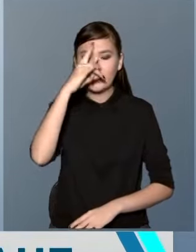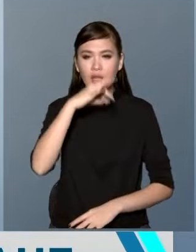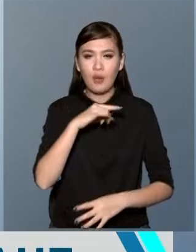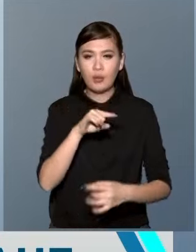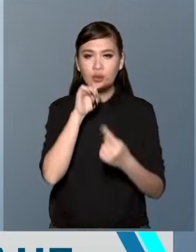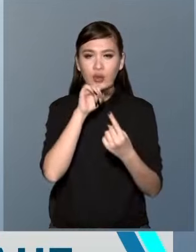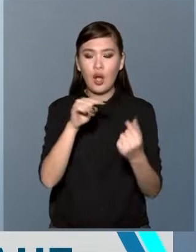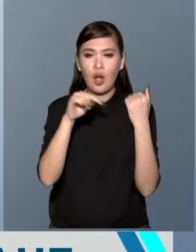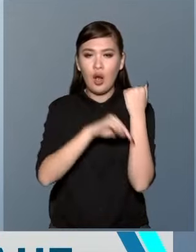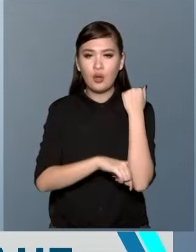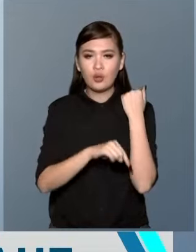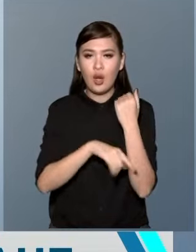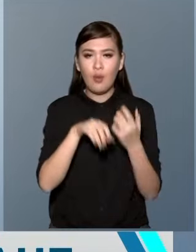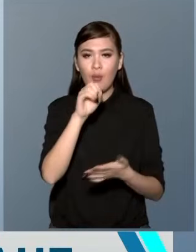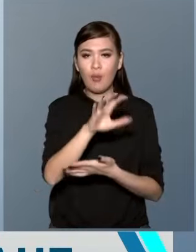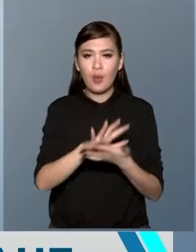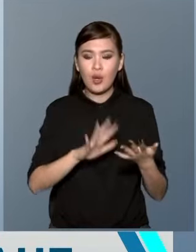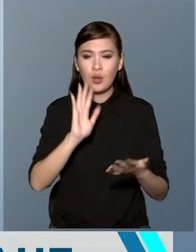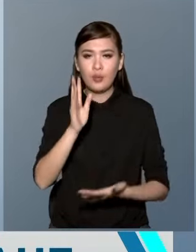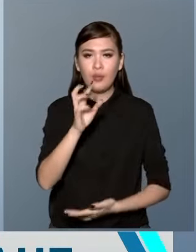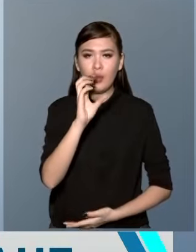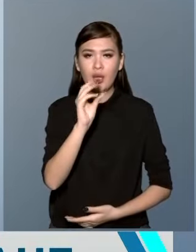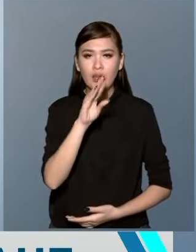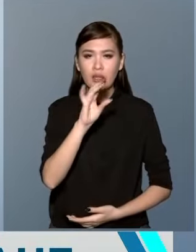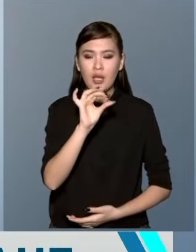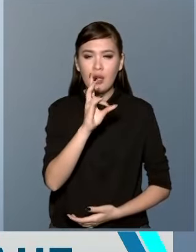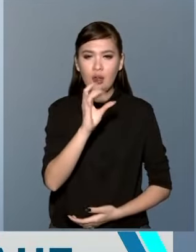противодействию коррупции продолжит возглавлять Олжас